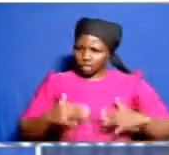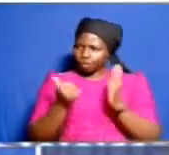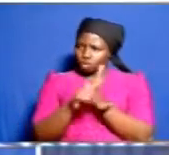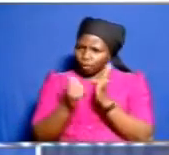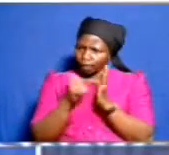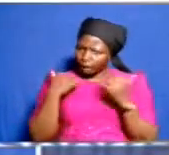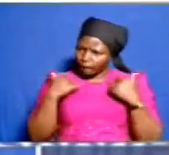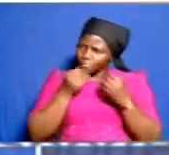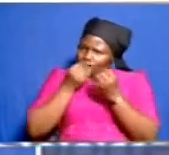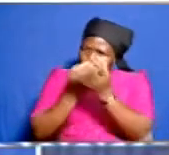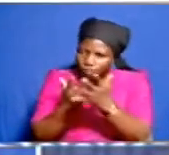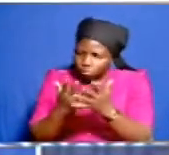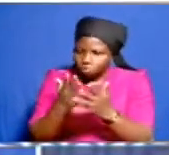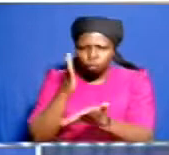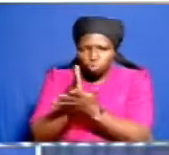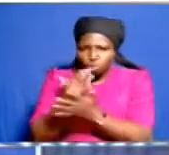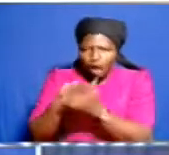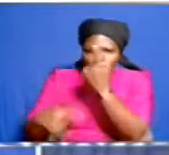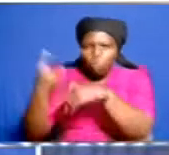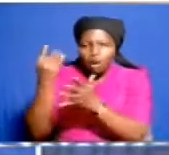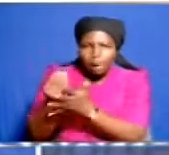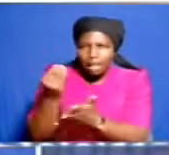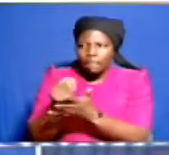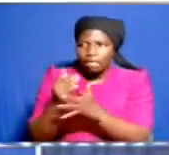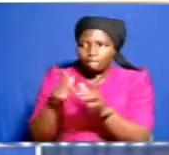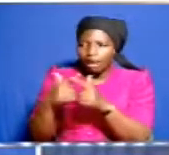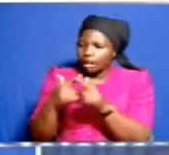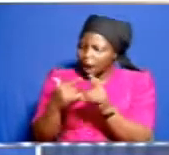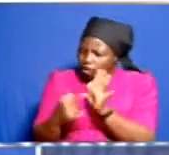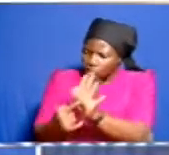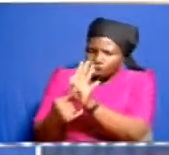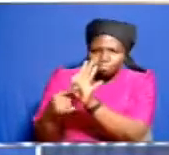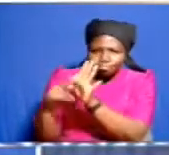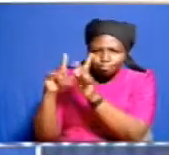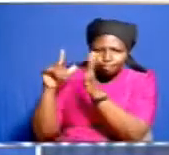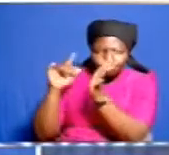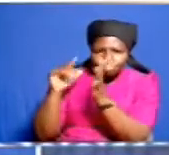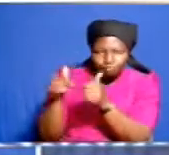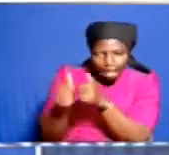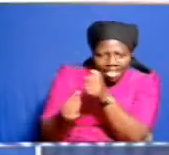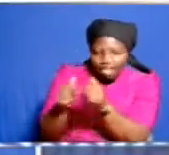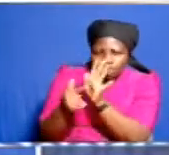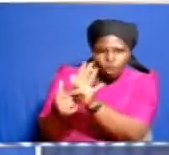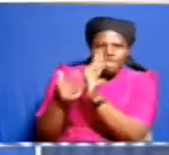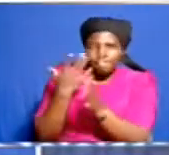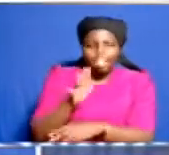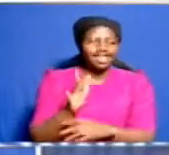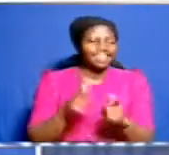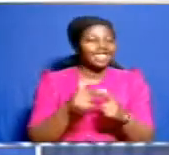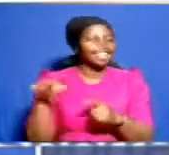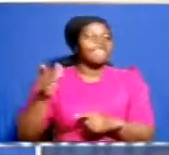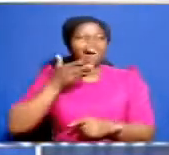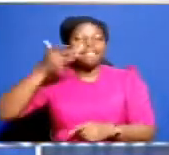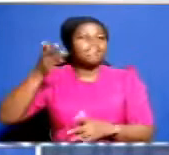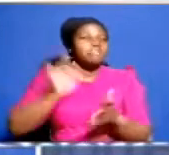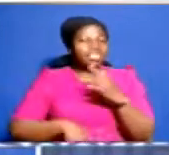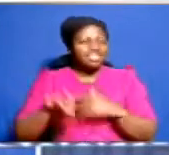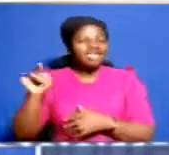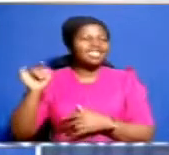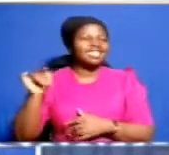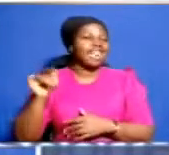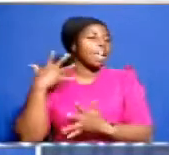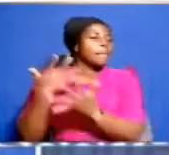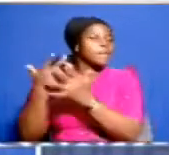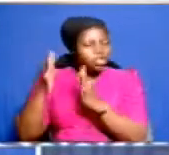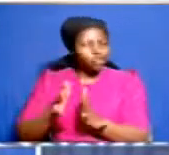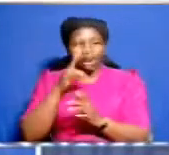pesa imeingia. Nikamwambia ngamwambia soma message. Akaniambia hawa ni wale watu wa committee wana kuenjoy.